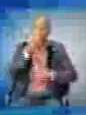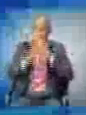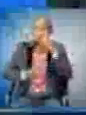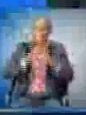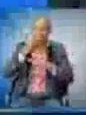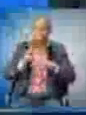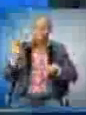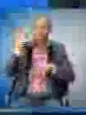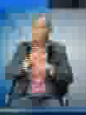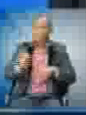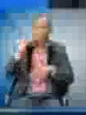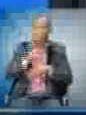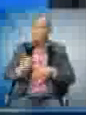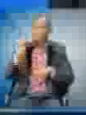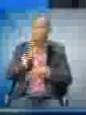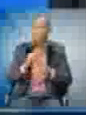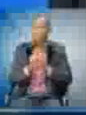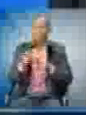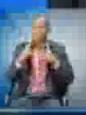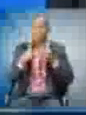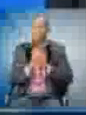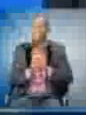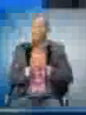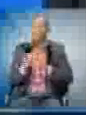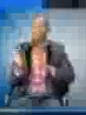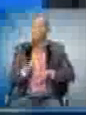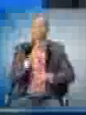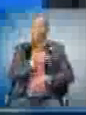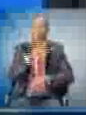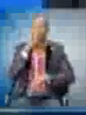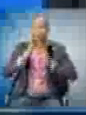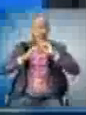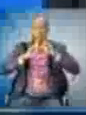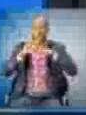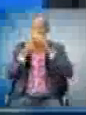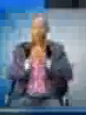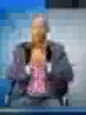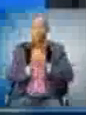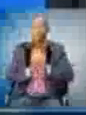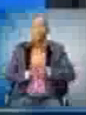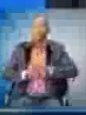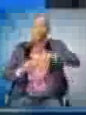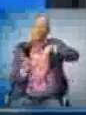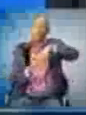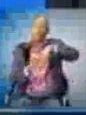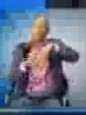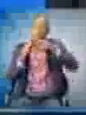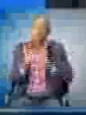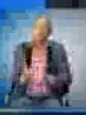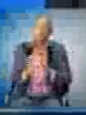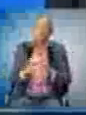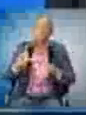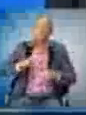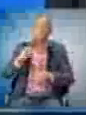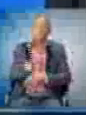mercredi 13 février 2013. Il en a profité pour s'adresser à la communauté sportive de la ville